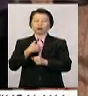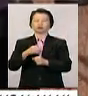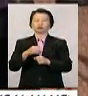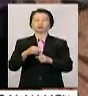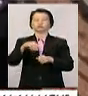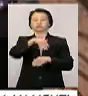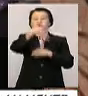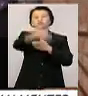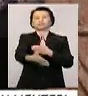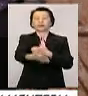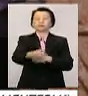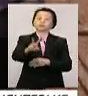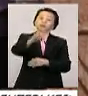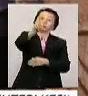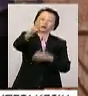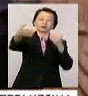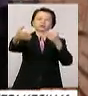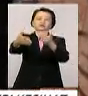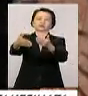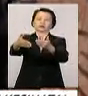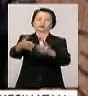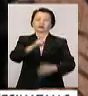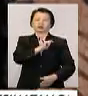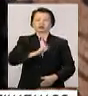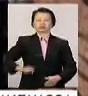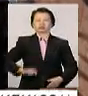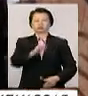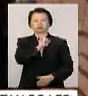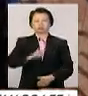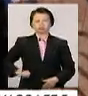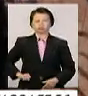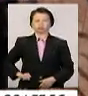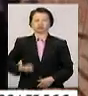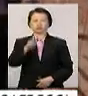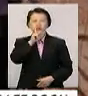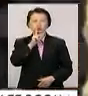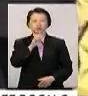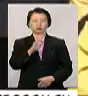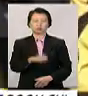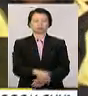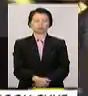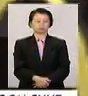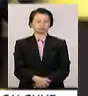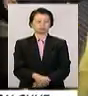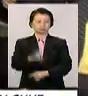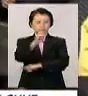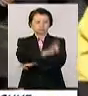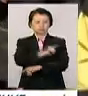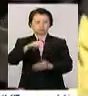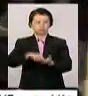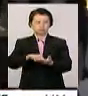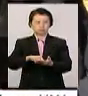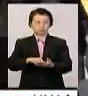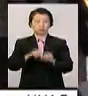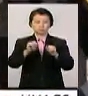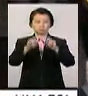untuk melihat dengan lebih dekat Tuanku Sultan yang baru ni. Itulah hari ini kita dapat